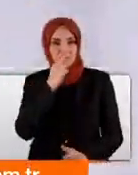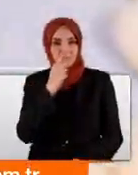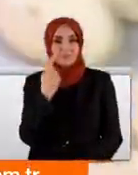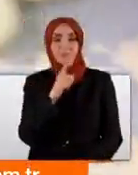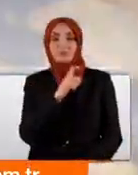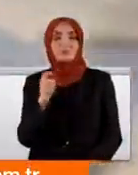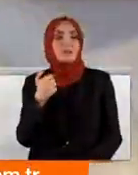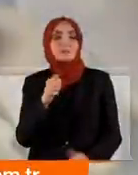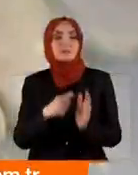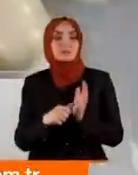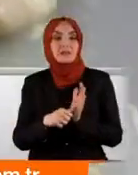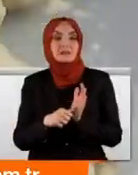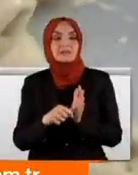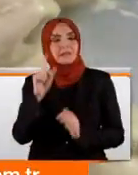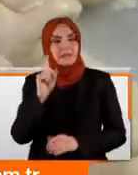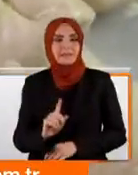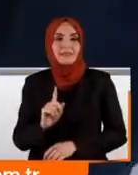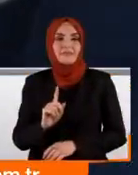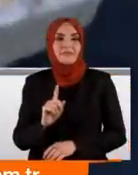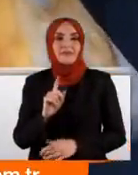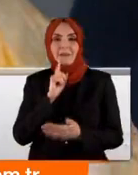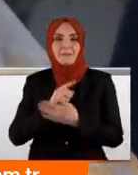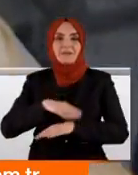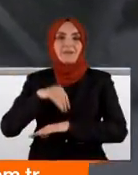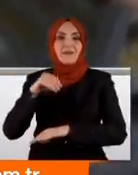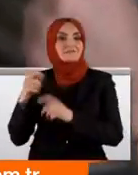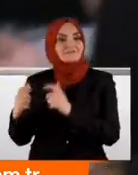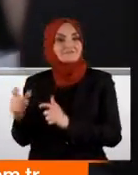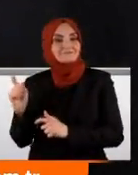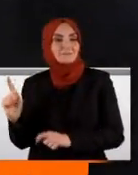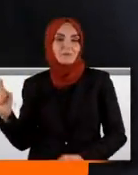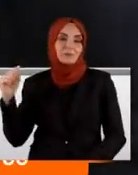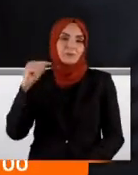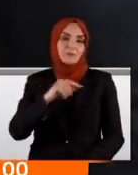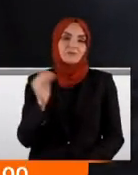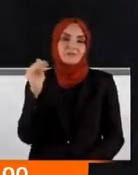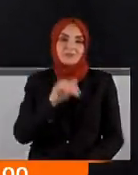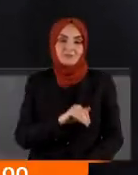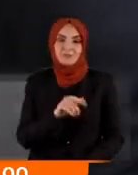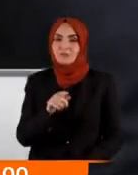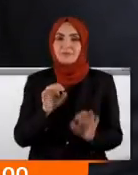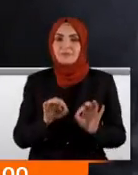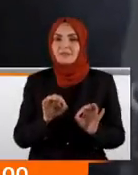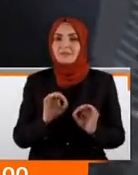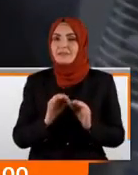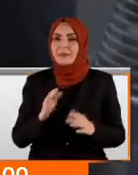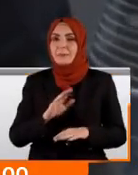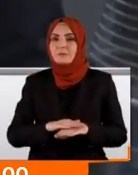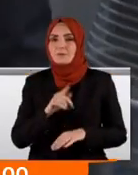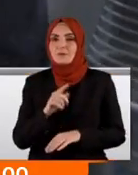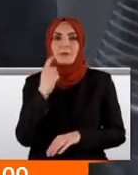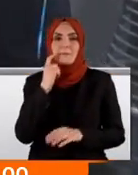Belçika'ya, yanlarında yöresel lezzetlerini de taşıyarak. Efendim, ne yapıyorsunuz? Mercimekli bitme yapıyoruz, patatesli,